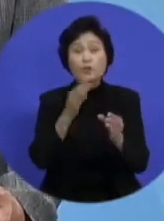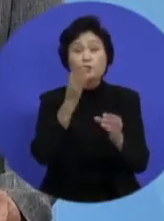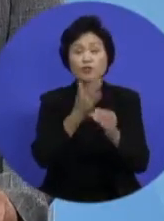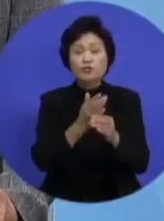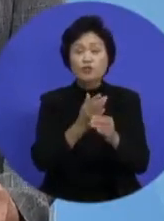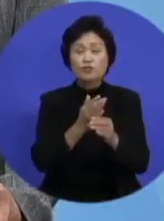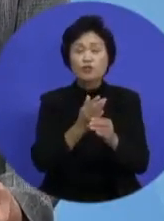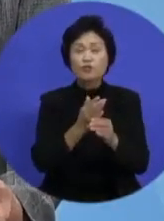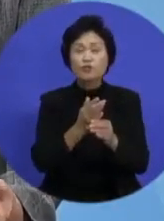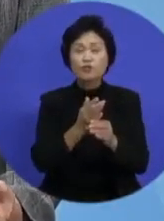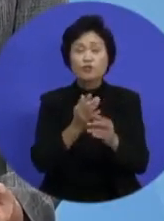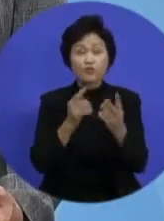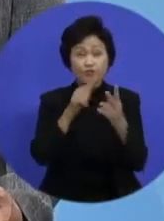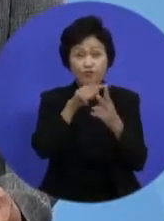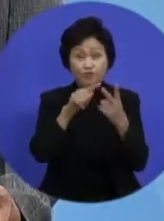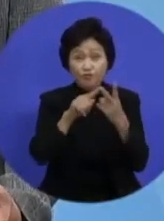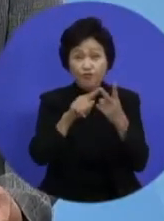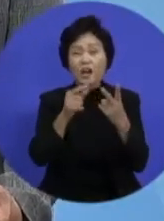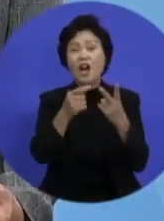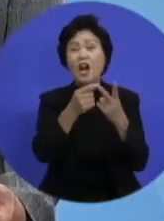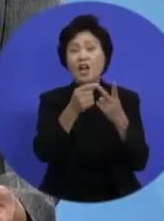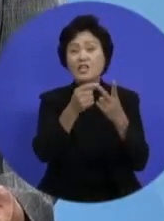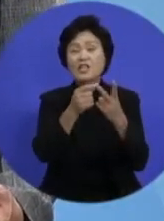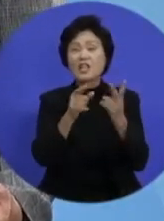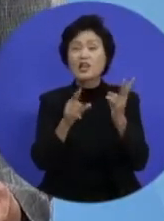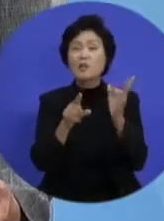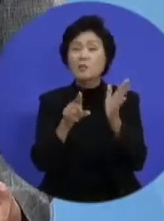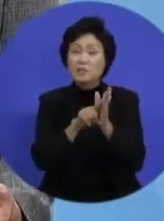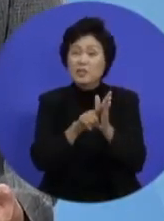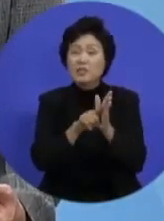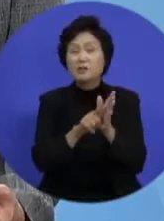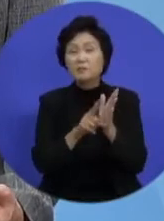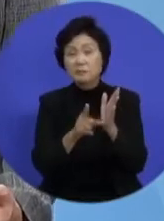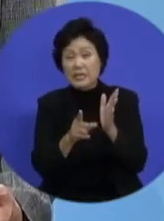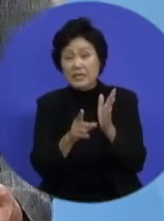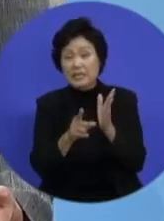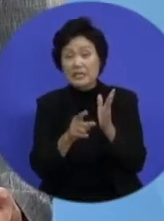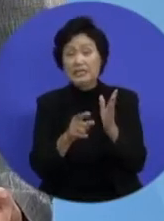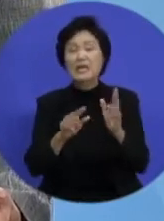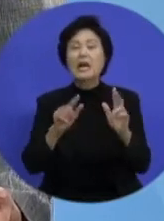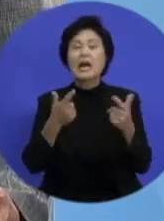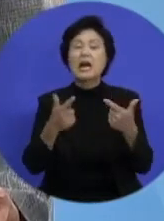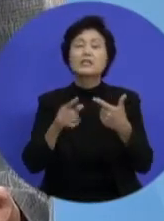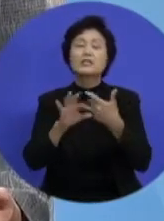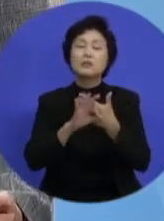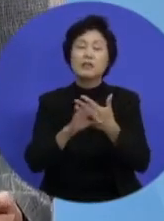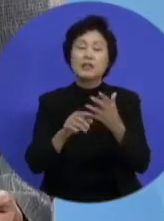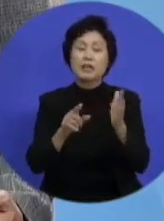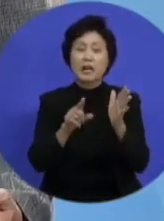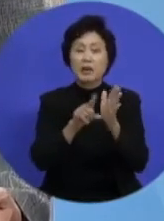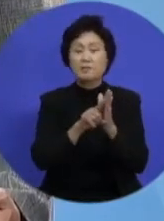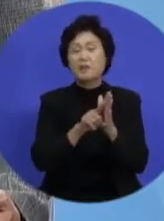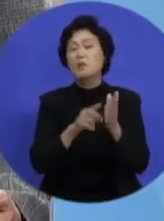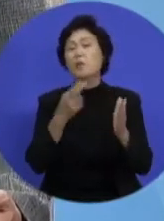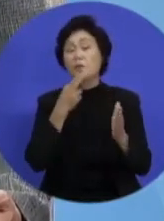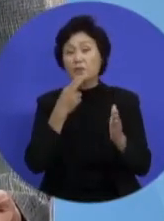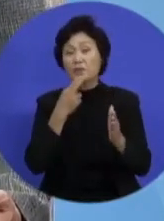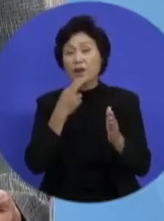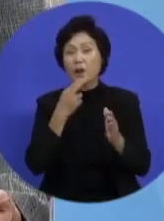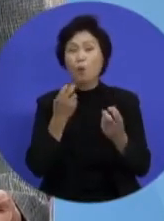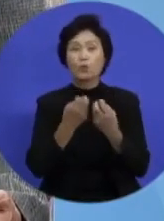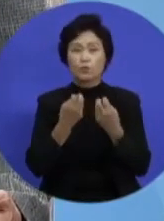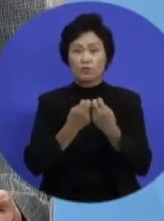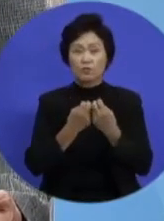들어 한 분은 아직은 좀 네. 미흡하다 아니면 아직 저 교회에 안 나간다 하신 그런 가정인 어떻게